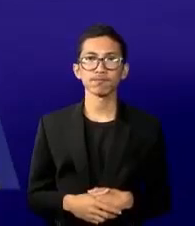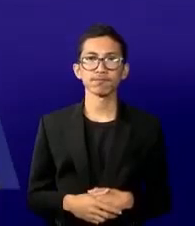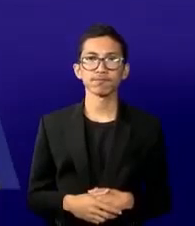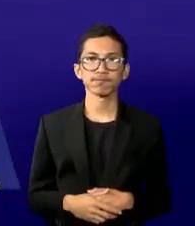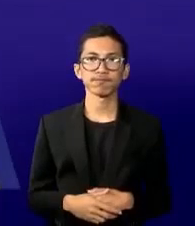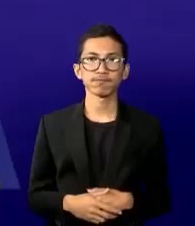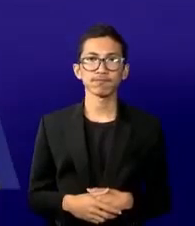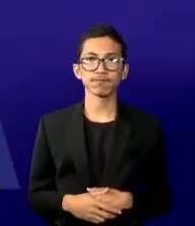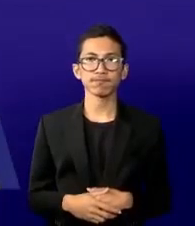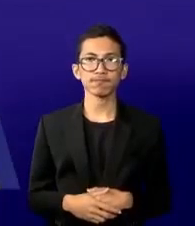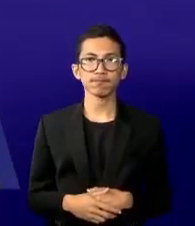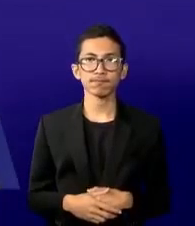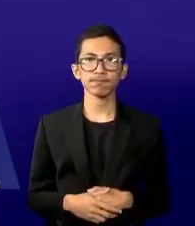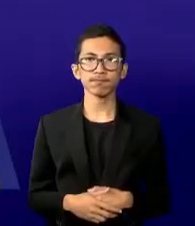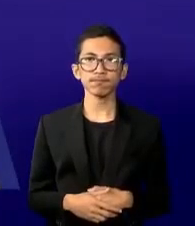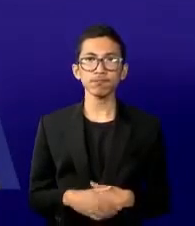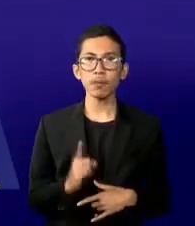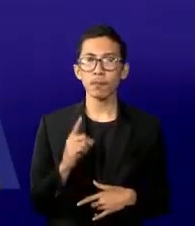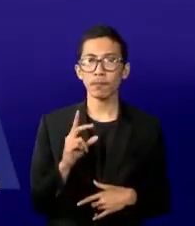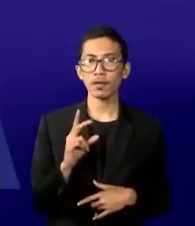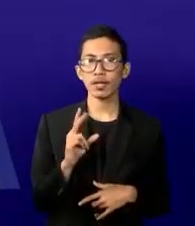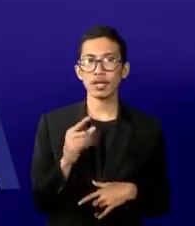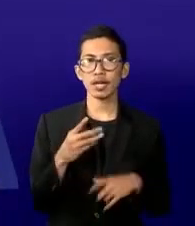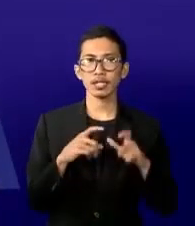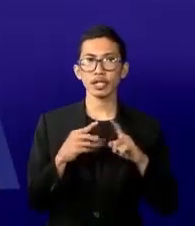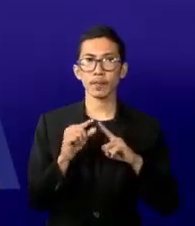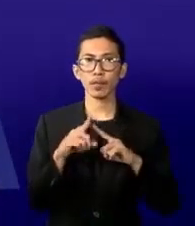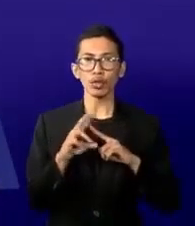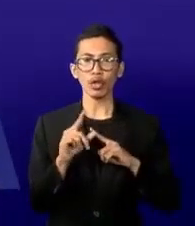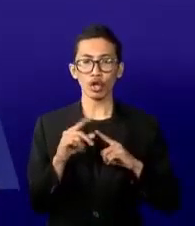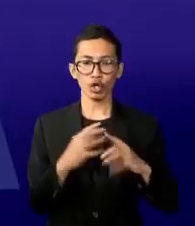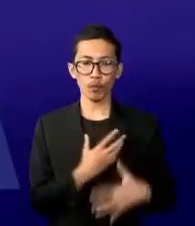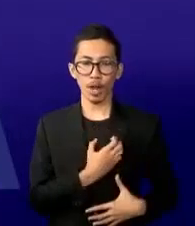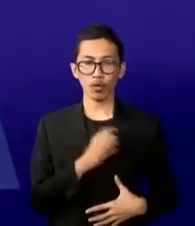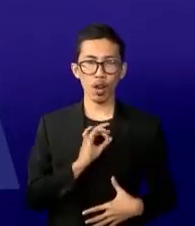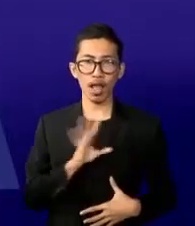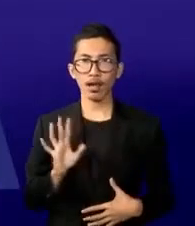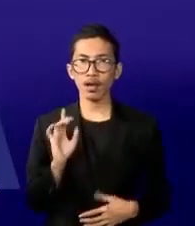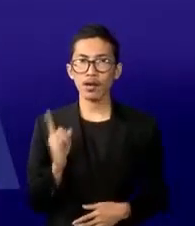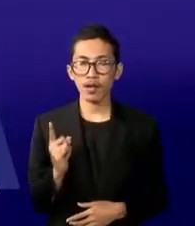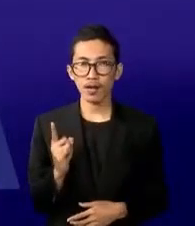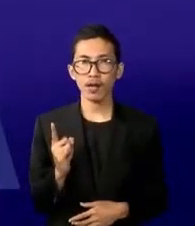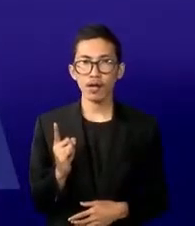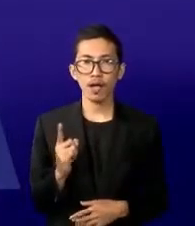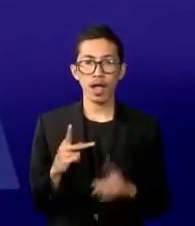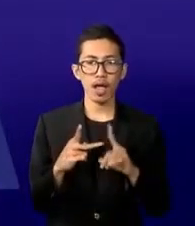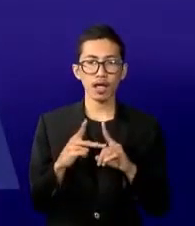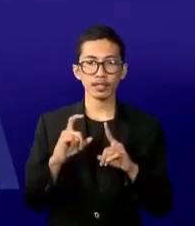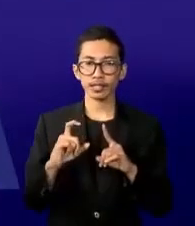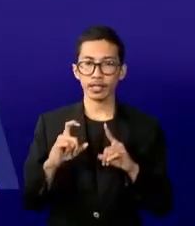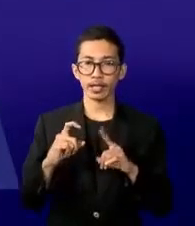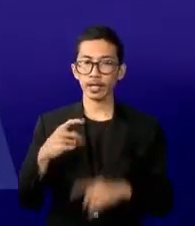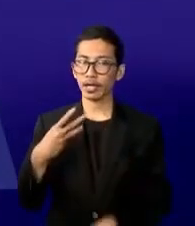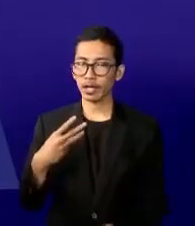ini karena reseptor itu juga ditemukan di luar paru tapi memang sebagian besar ada reseptor eh ace2